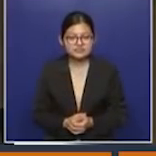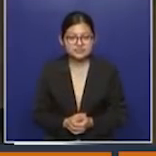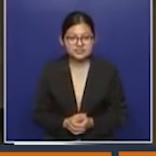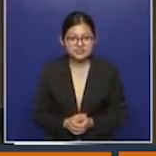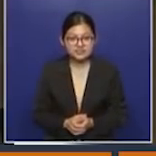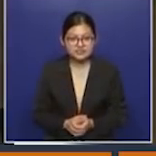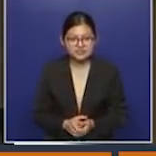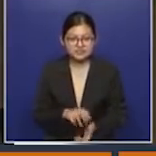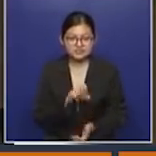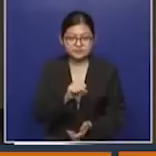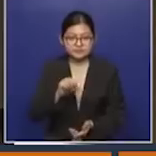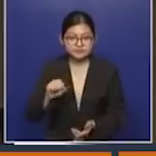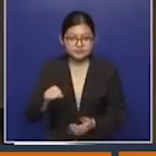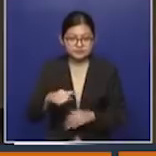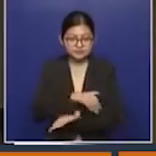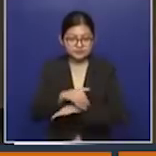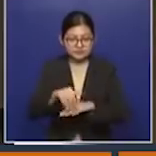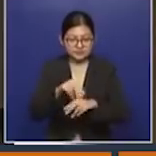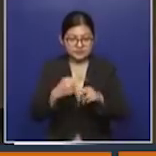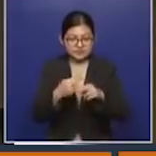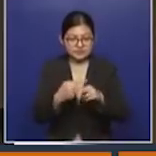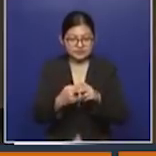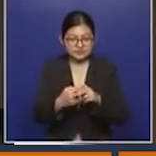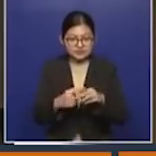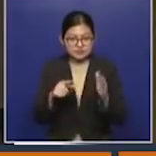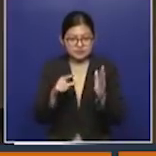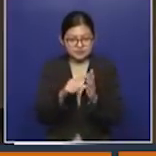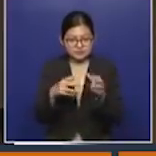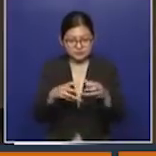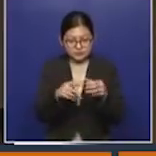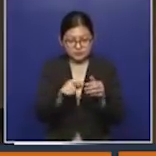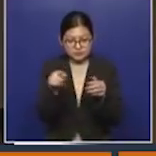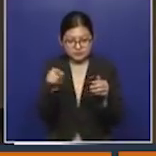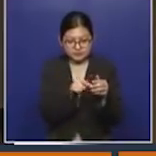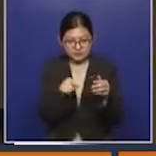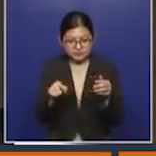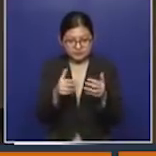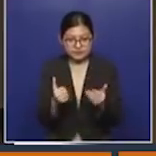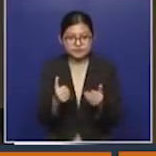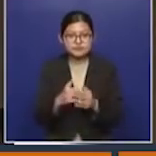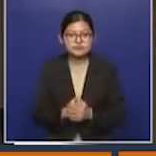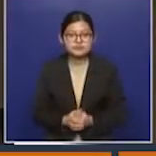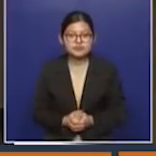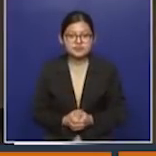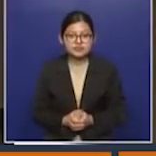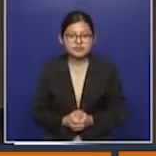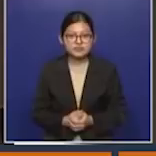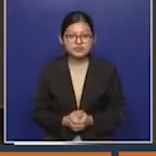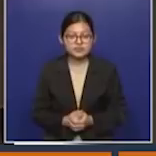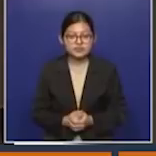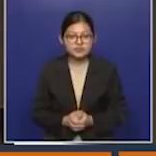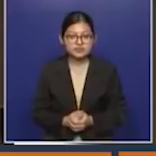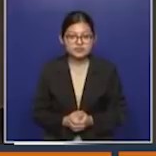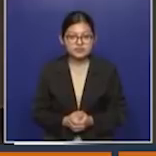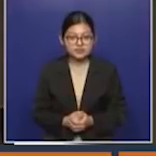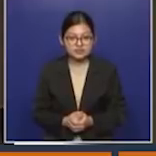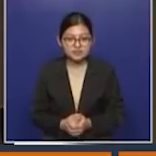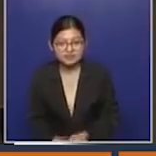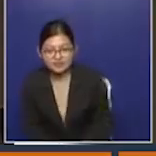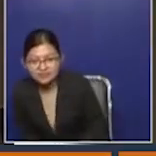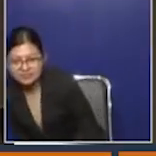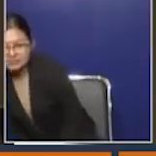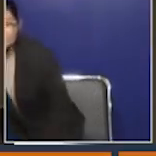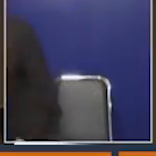ผู้ไทยนะเสนอแบบบัญชีรายชื่อผ่าน 9ไก่ค่ะฉันจะอภิปราย